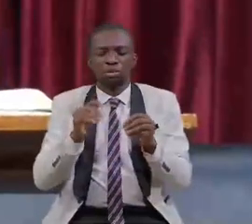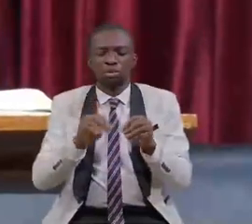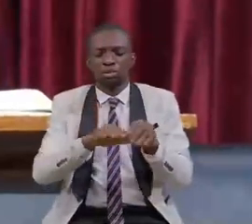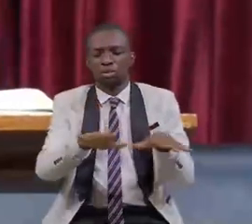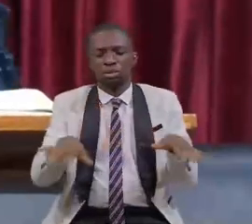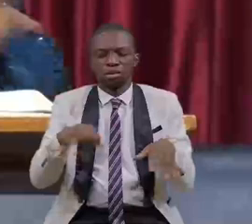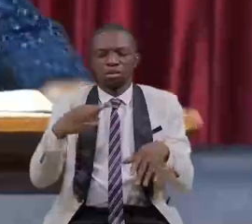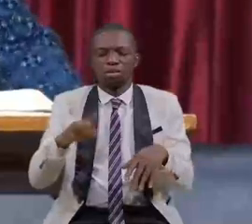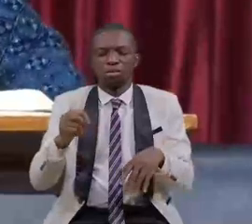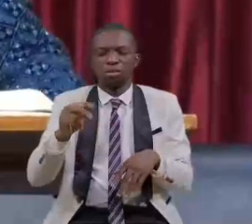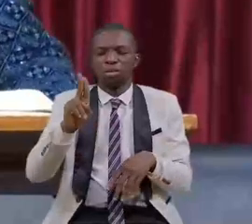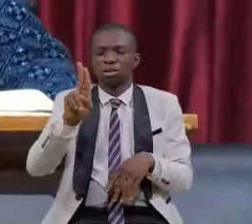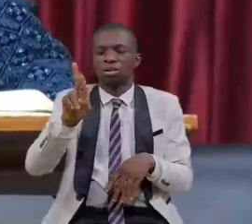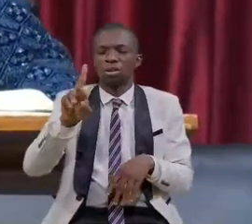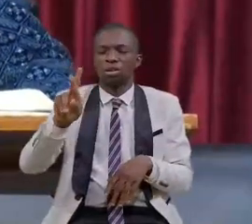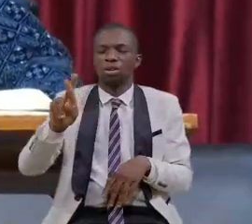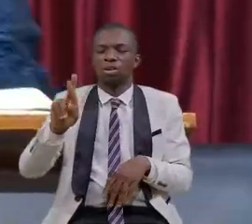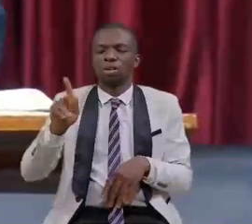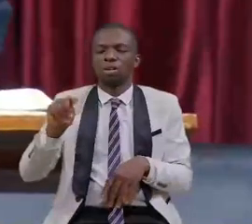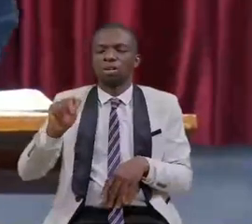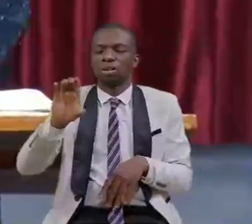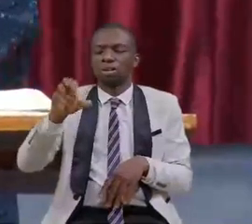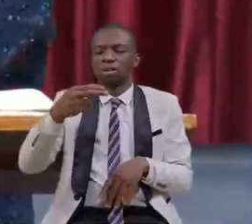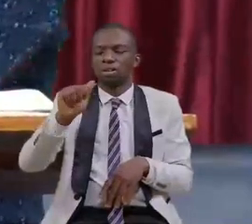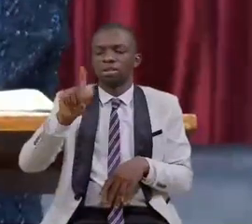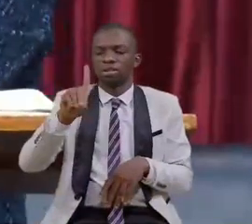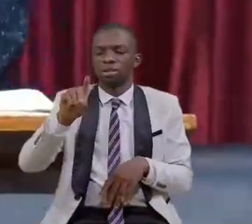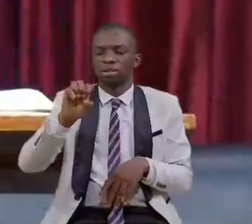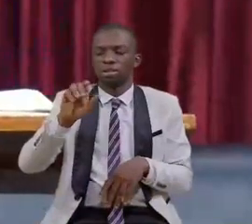Tu seras une bénédiction pour tout le monde entier.